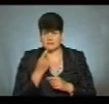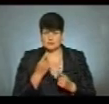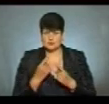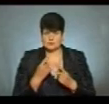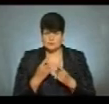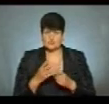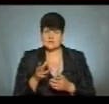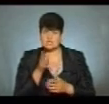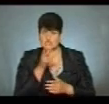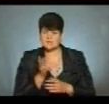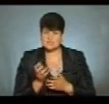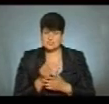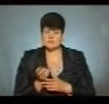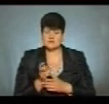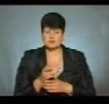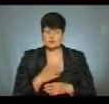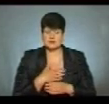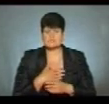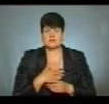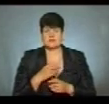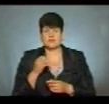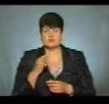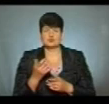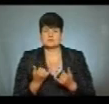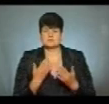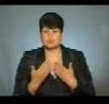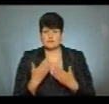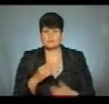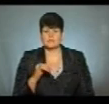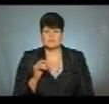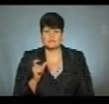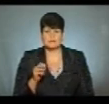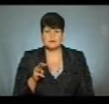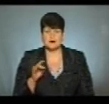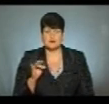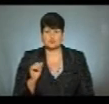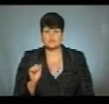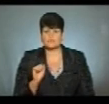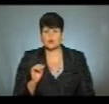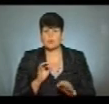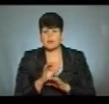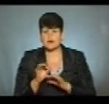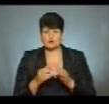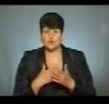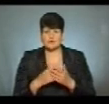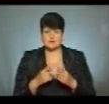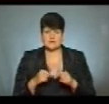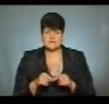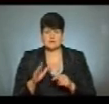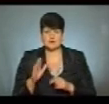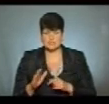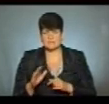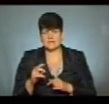що знайшли час, завітали до нас. Глядачам нагадую, сьогодні ми спілкувалися з Іваном Марчуком, керівником проекту громадської організації «Нівроку», та